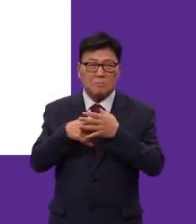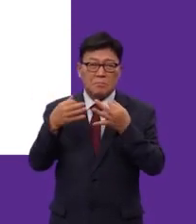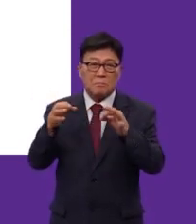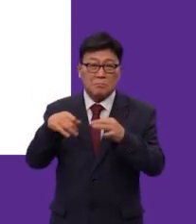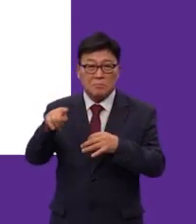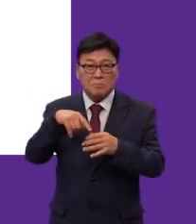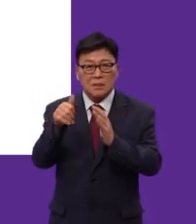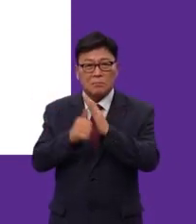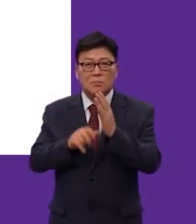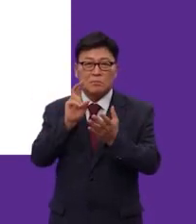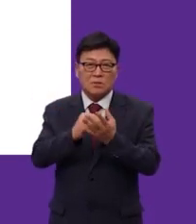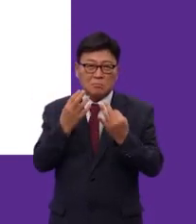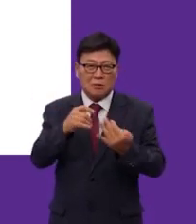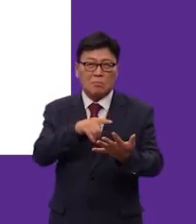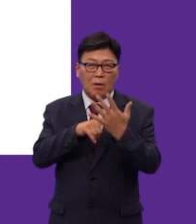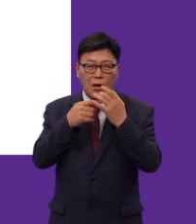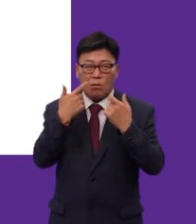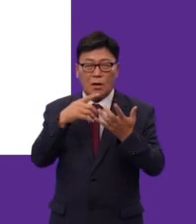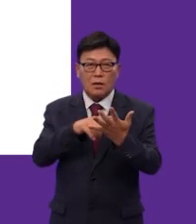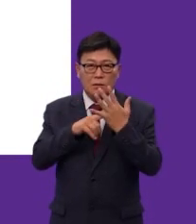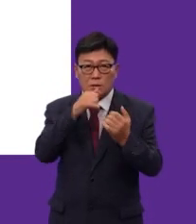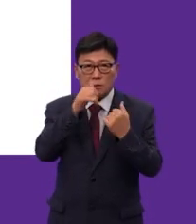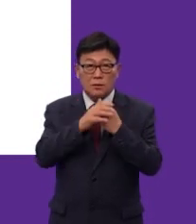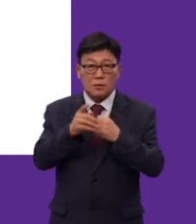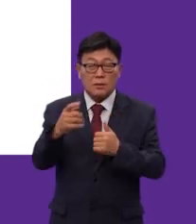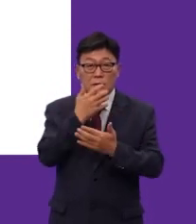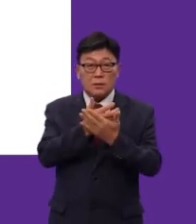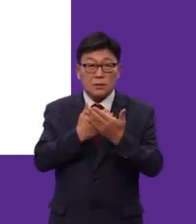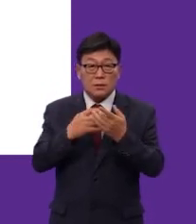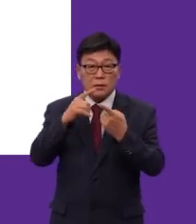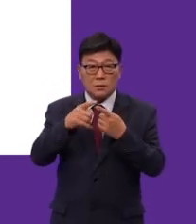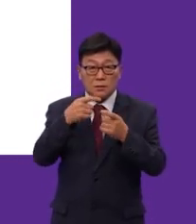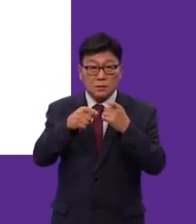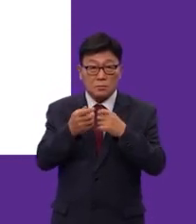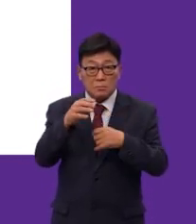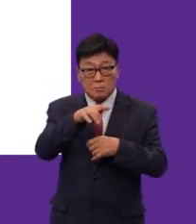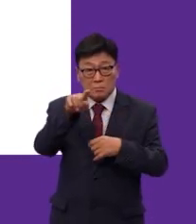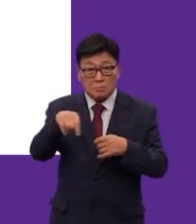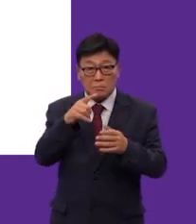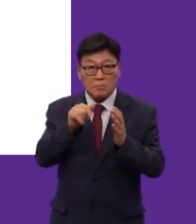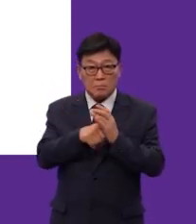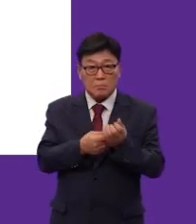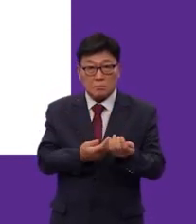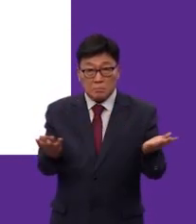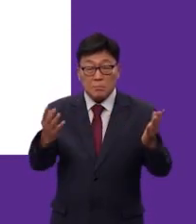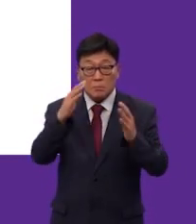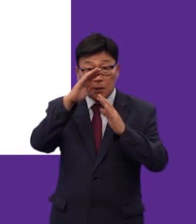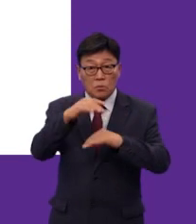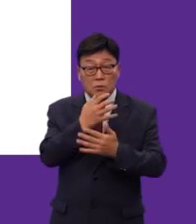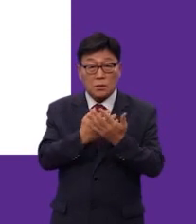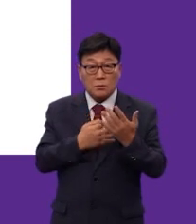문제가 더 극명하게 드러난다는 걸 볼 수 있습니다. 첨부한 자료는 정의당의 장혜원 의원실에서 배포한